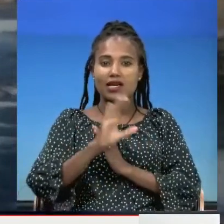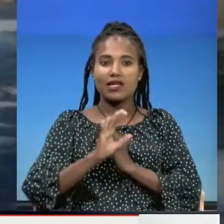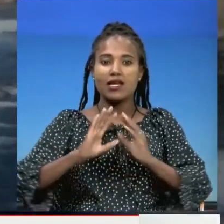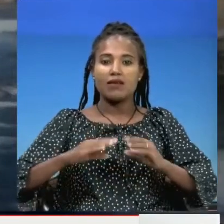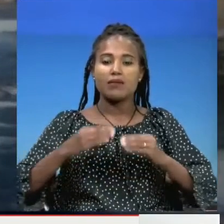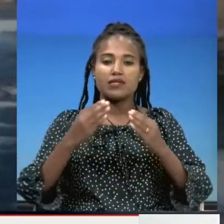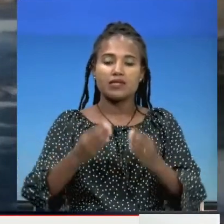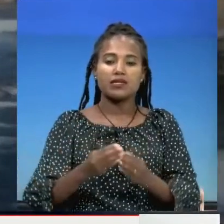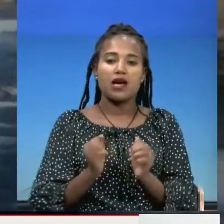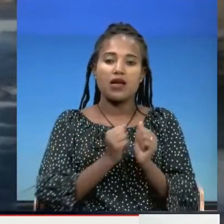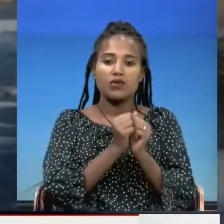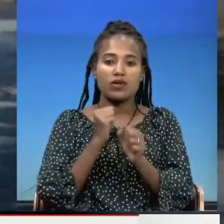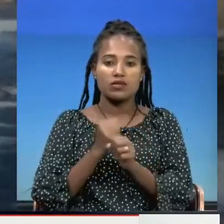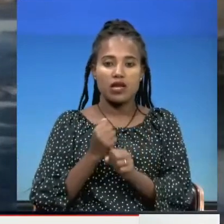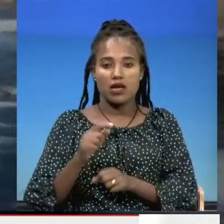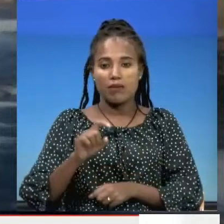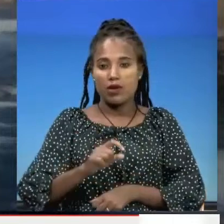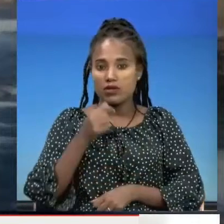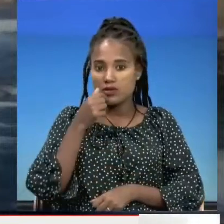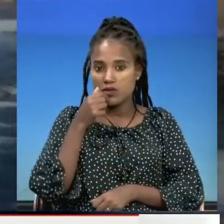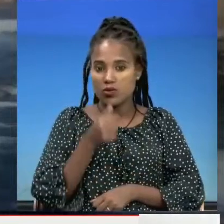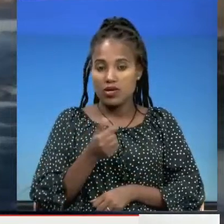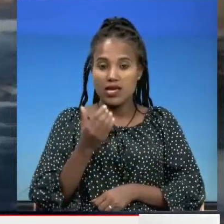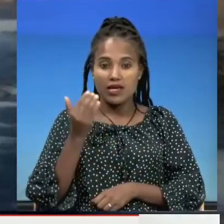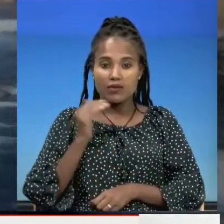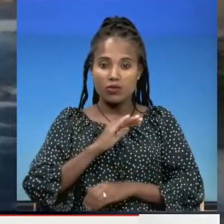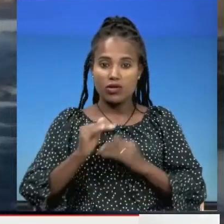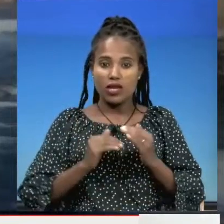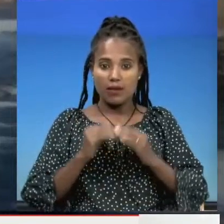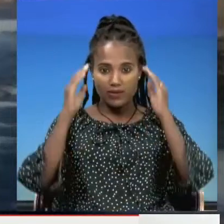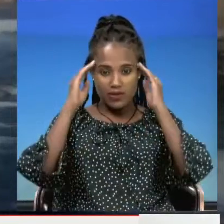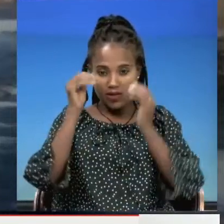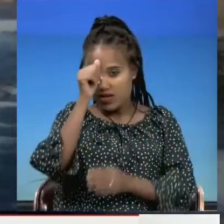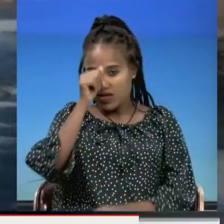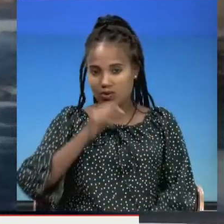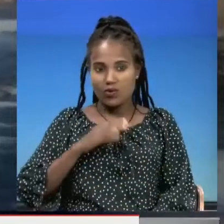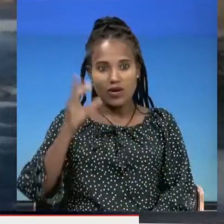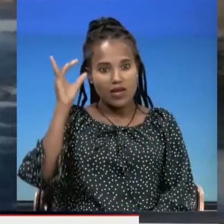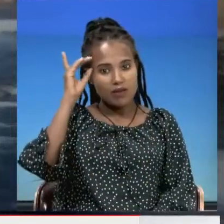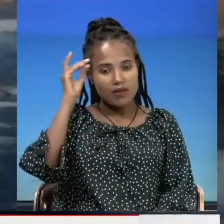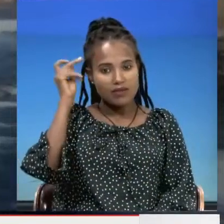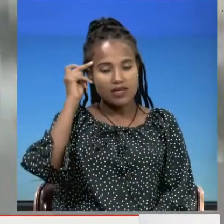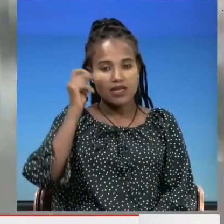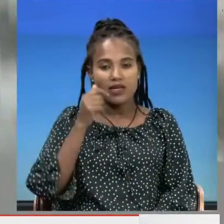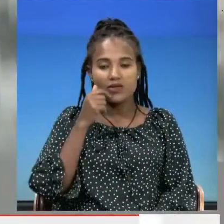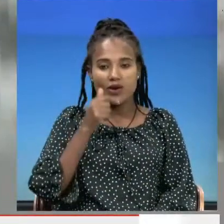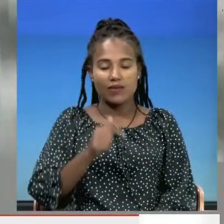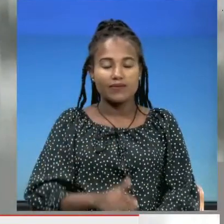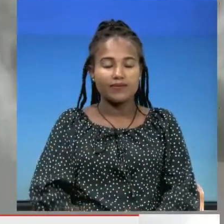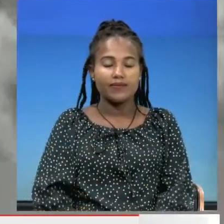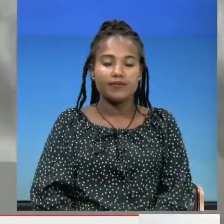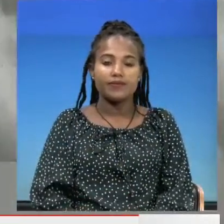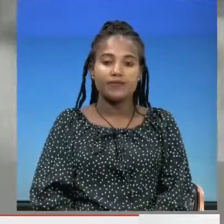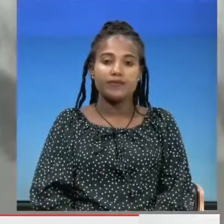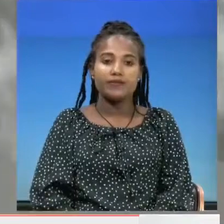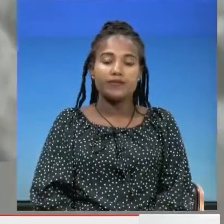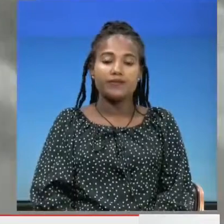ለማስረከብ አንድ ሆነን ልንሰራ ይገባል ሲሉ የቀድሞው ጠቅላይ ሚኒስትር አቶ ኃይለ ማርያም ደሳለኝ ገልጸዋል።